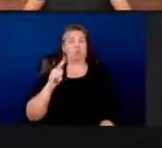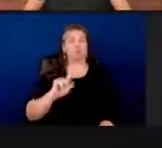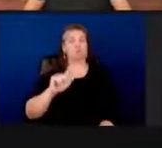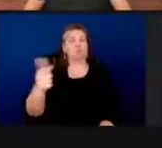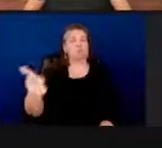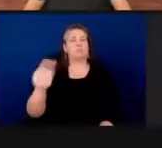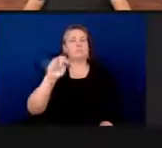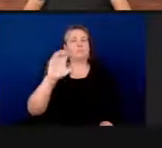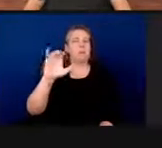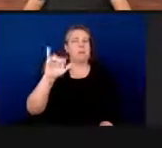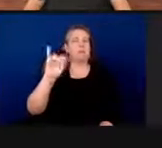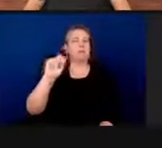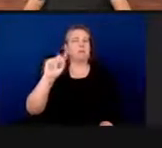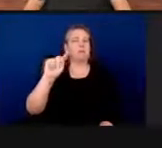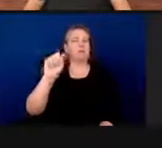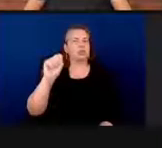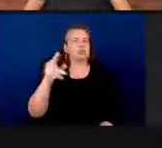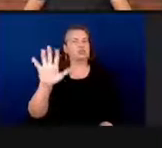المجلس ماكنتوش،